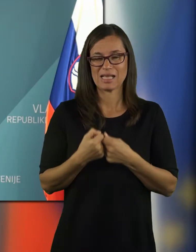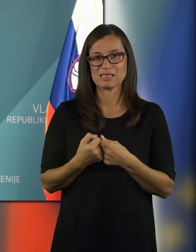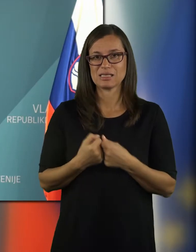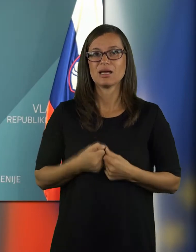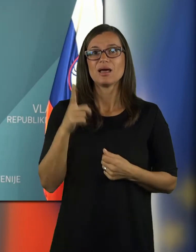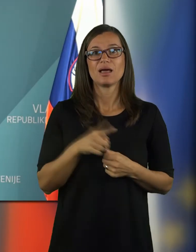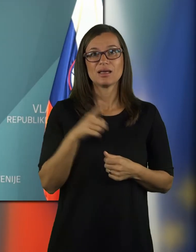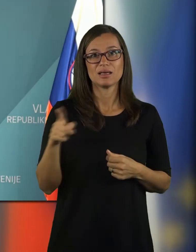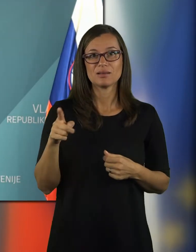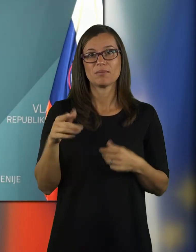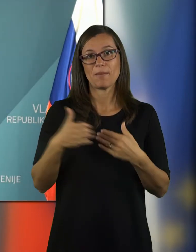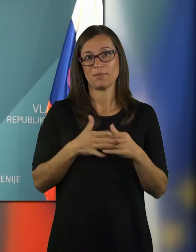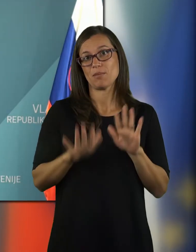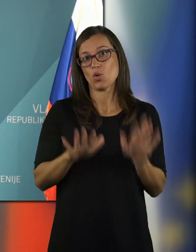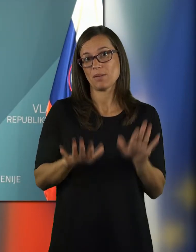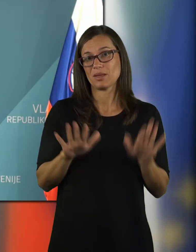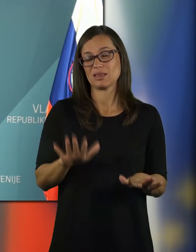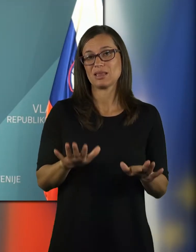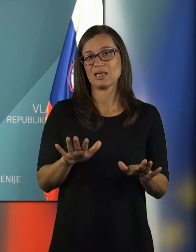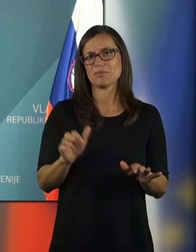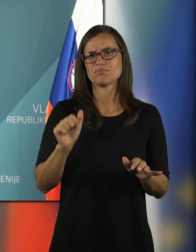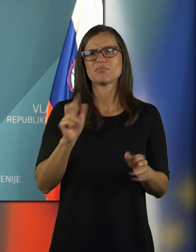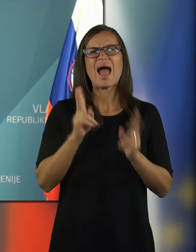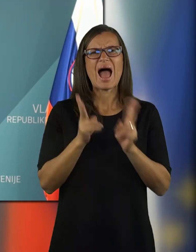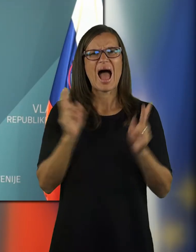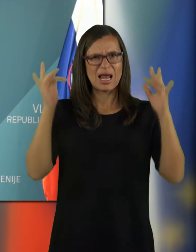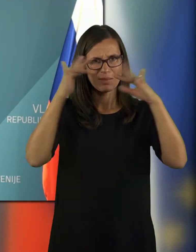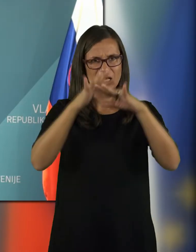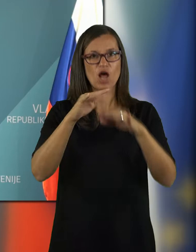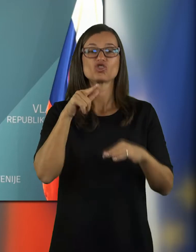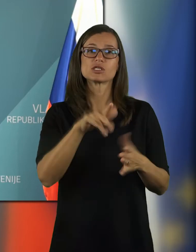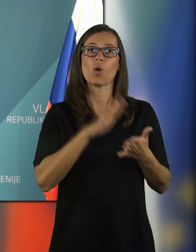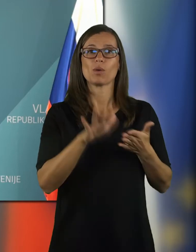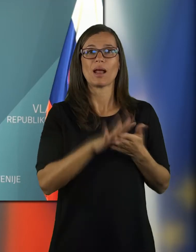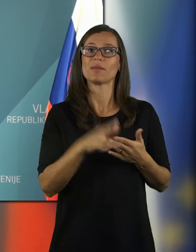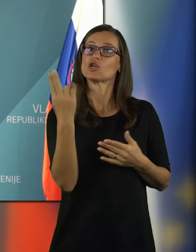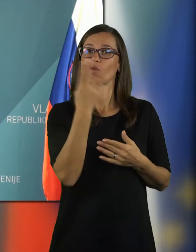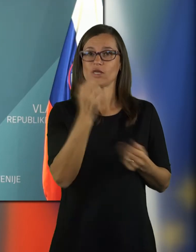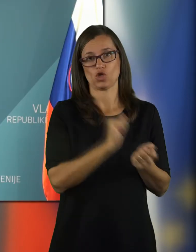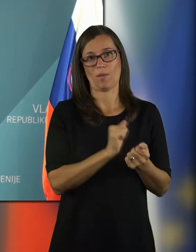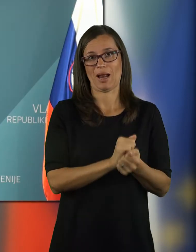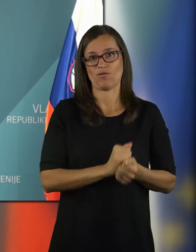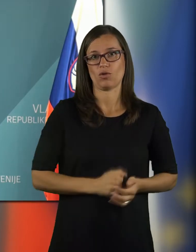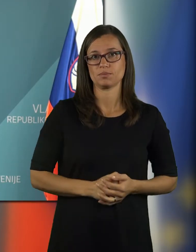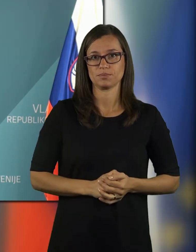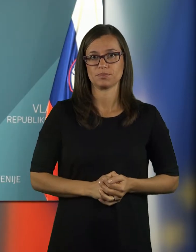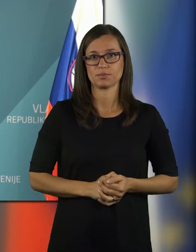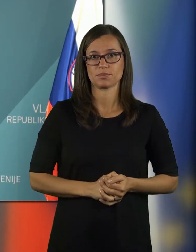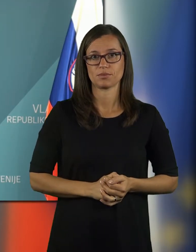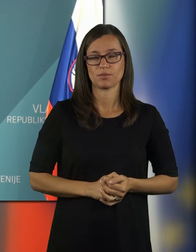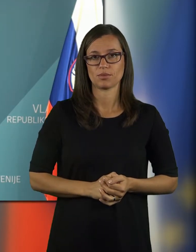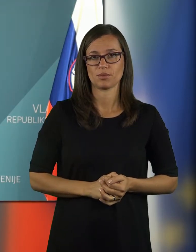pa pri morebitni arbitraži se uporablja slovensko pravo.